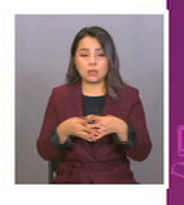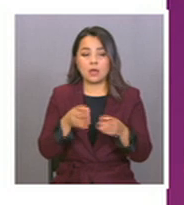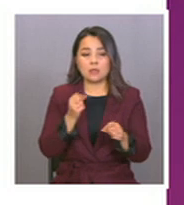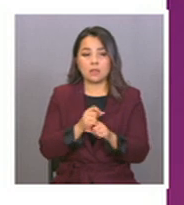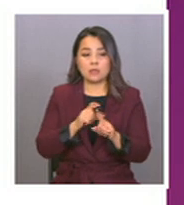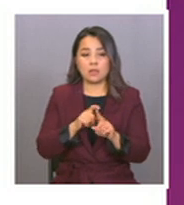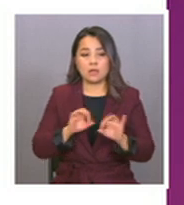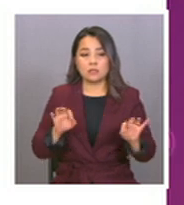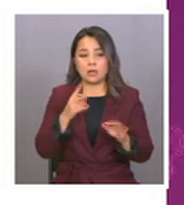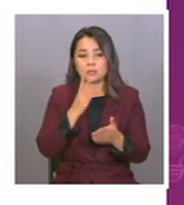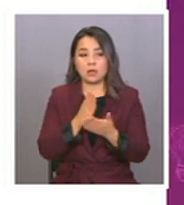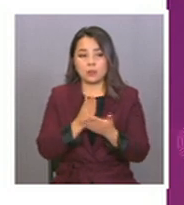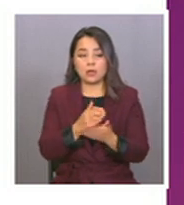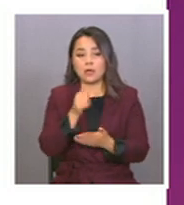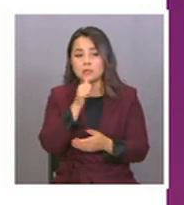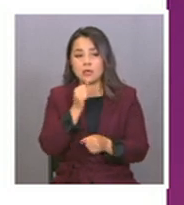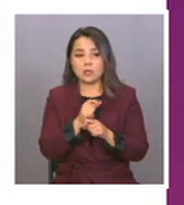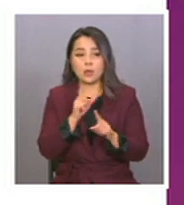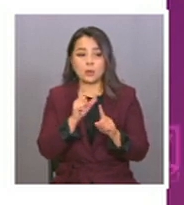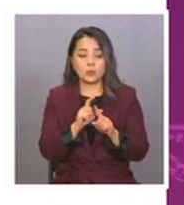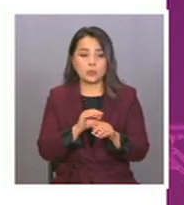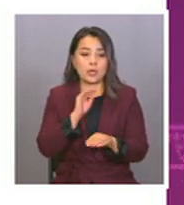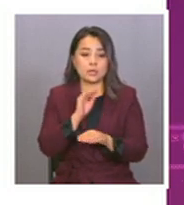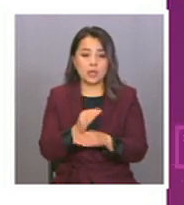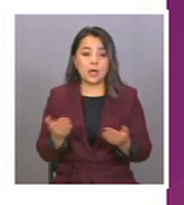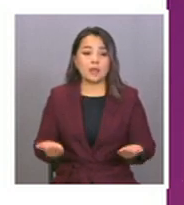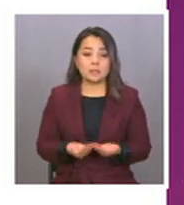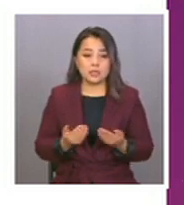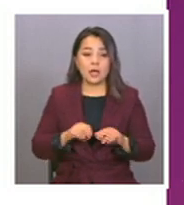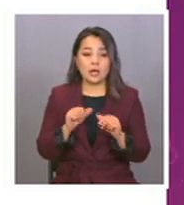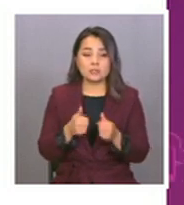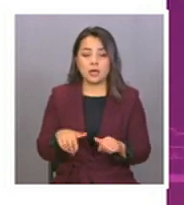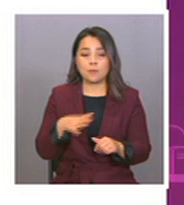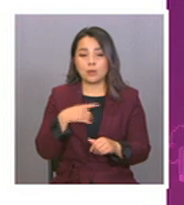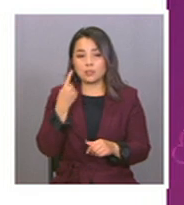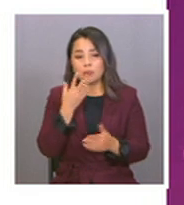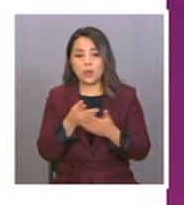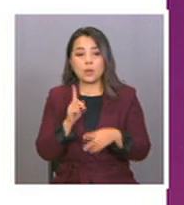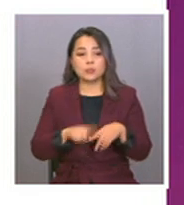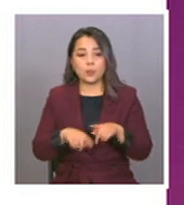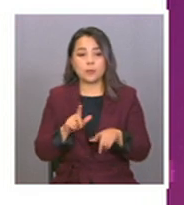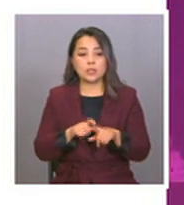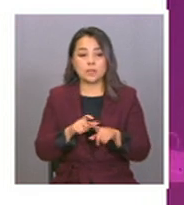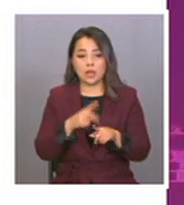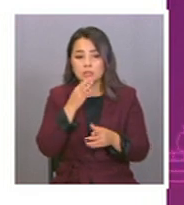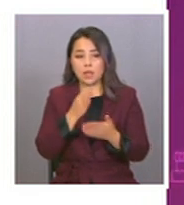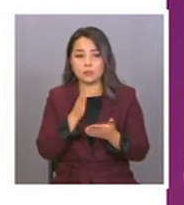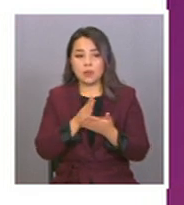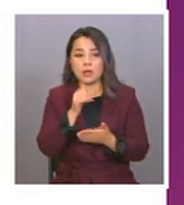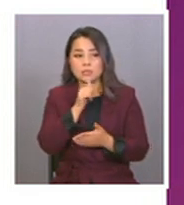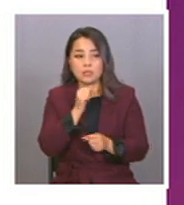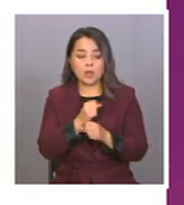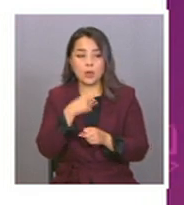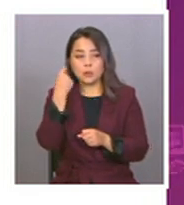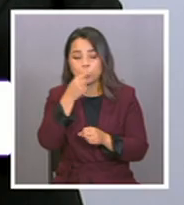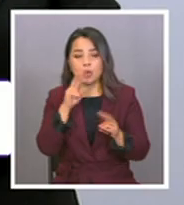атау. Сөз тіркесіндегі тірі ағзаның заттық мағынасы туысын білдіреді, ал сындық мағынасы түрдің